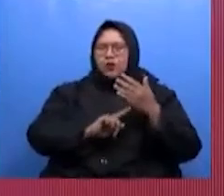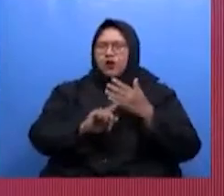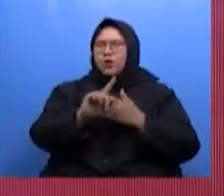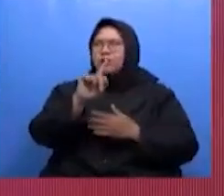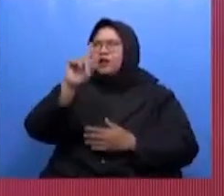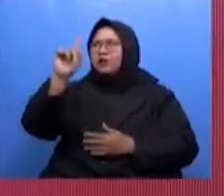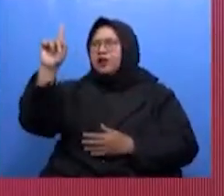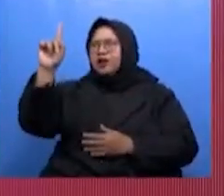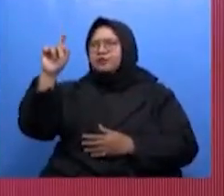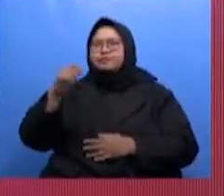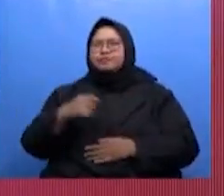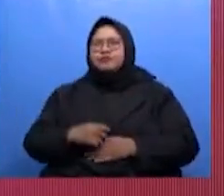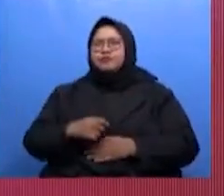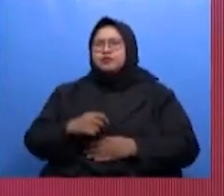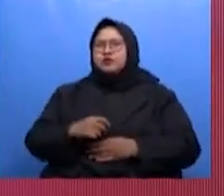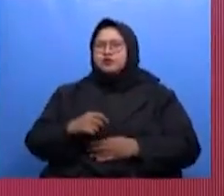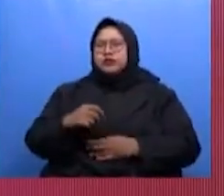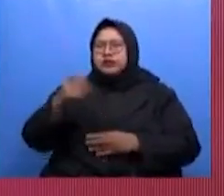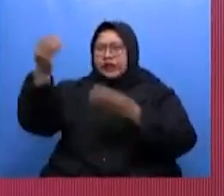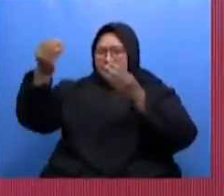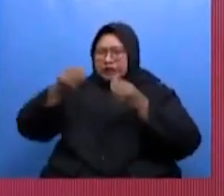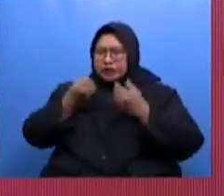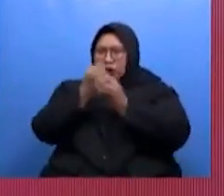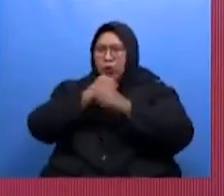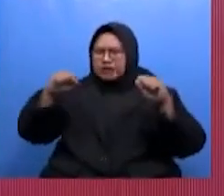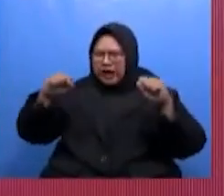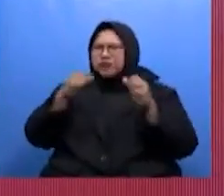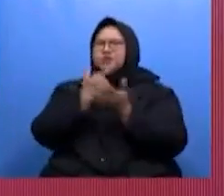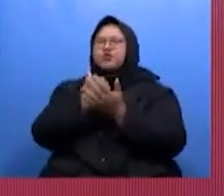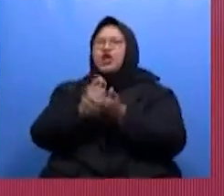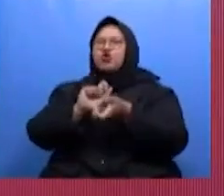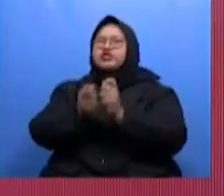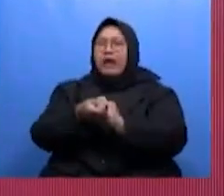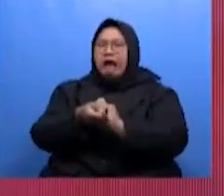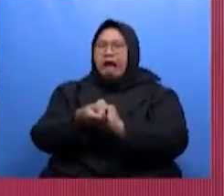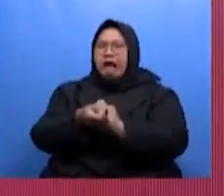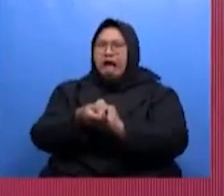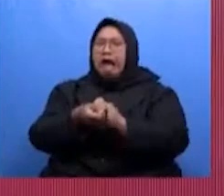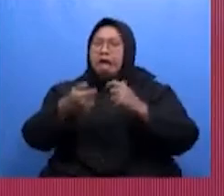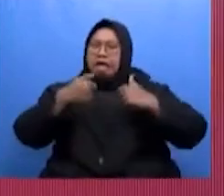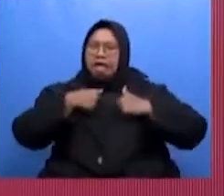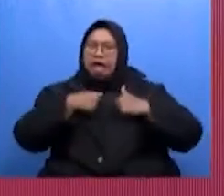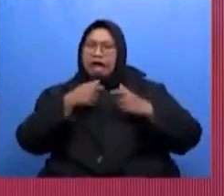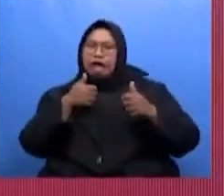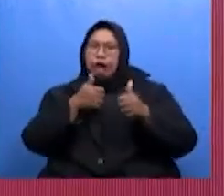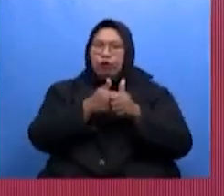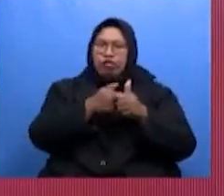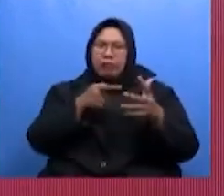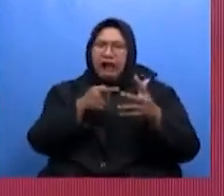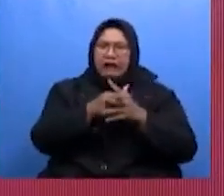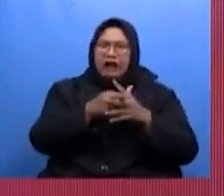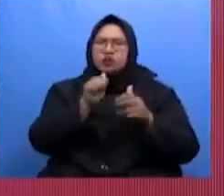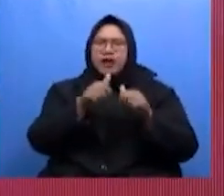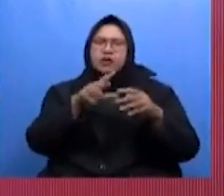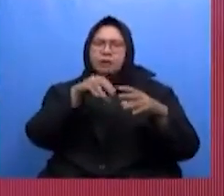ill kekuasaan adalah ujian kita ikut dalam kontestasi pilkada agar masuk ke dalam sistem